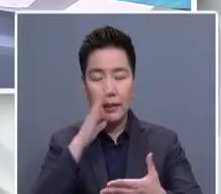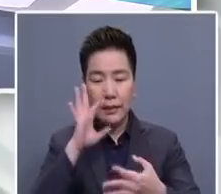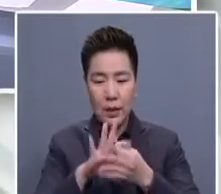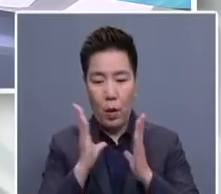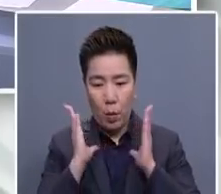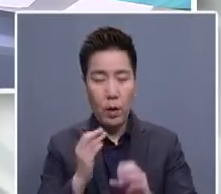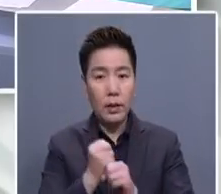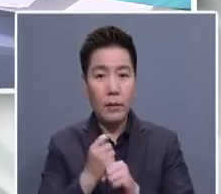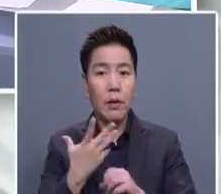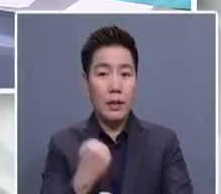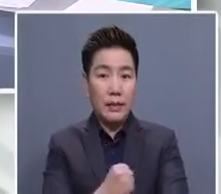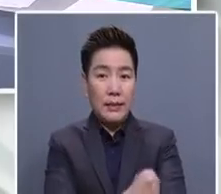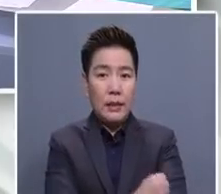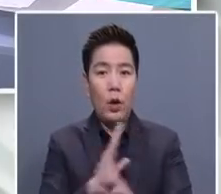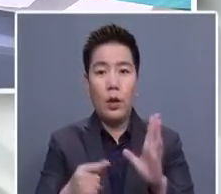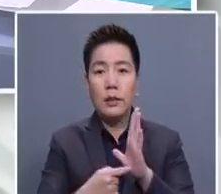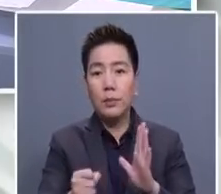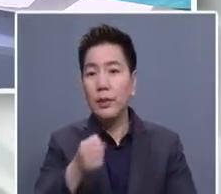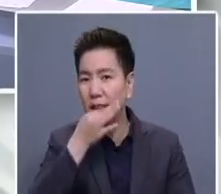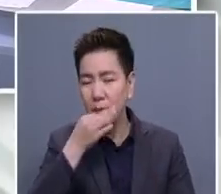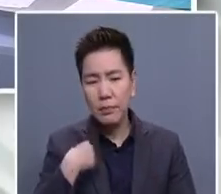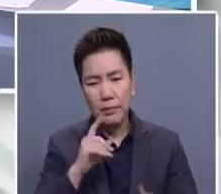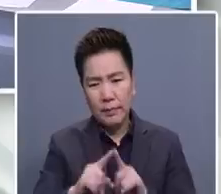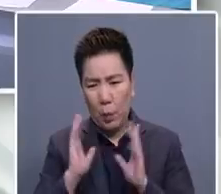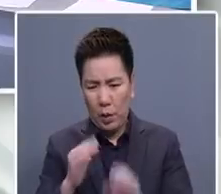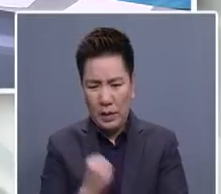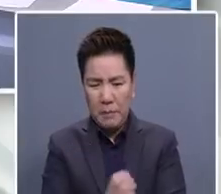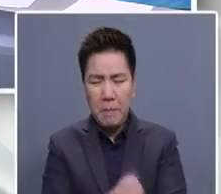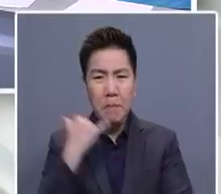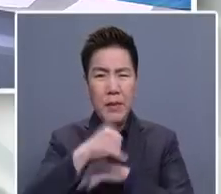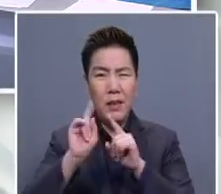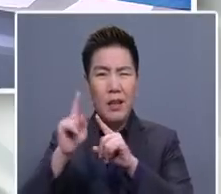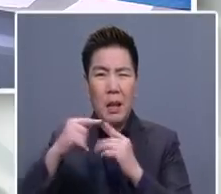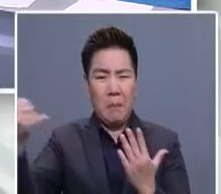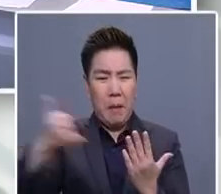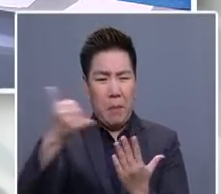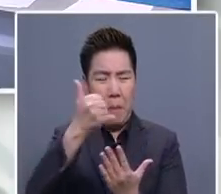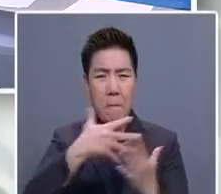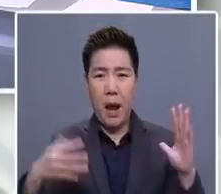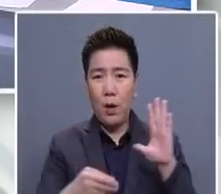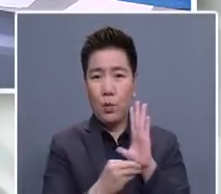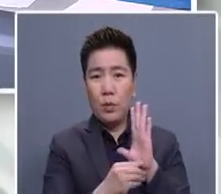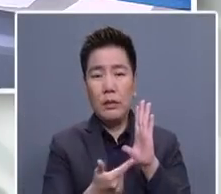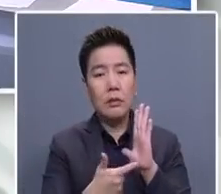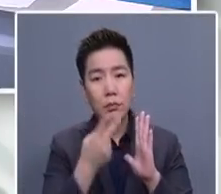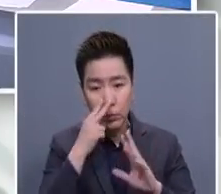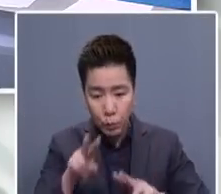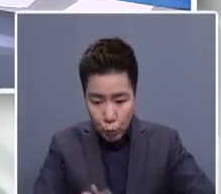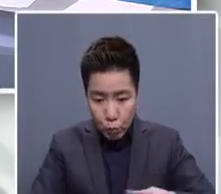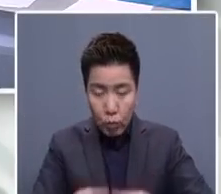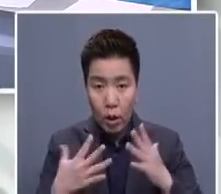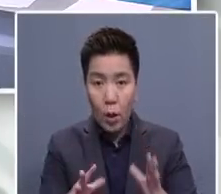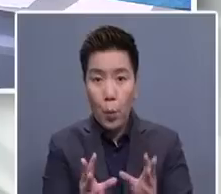งานต่างด้าวค่อนข้างมากค่ะหลายคนกังวลว่าเอ๊จุดนี้มาจากเรื่องของการลักลอบข้ามแดนอะไรต่างๆเข้ามาหรือเปล่าเรามีการตรวจสอบหรือ